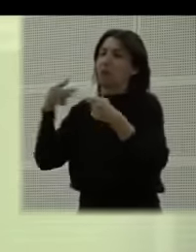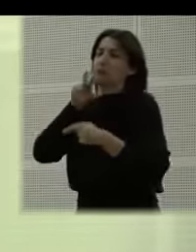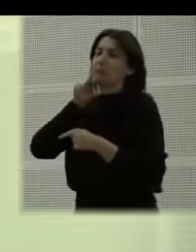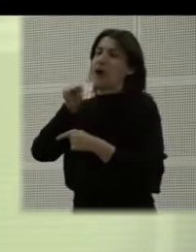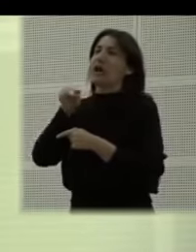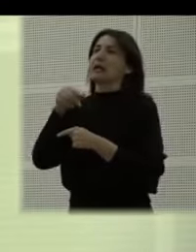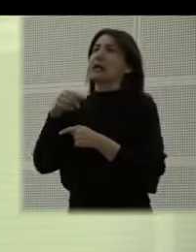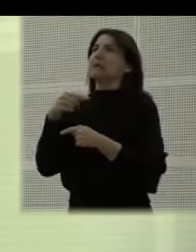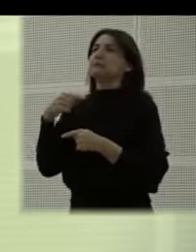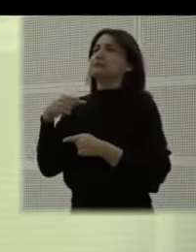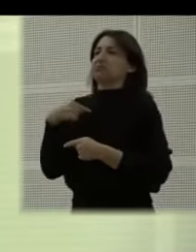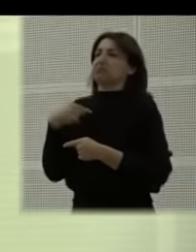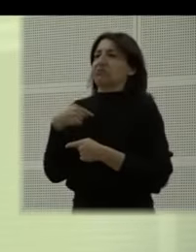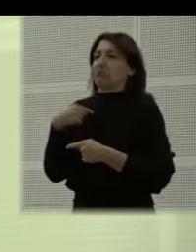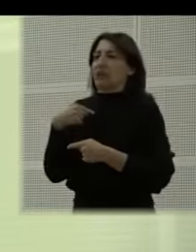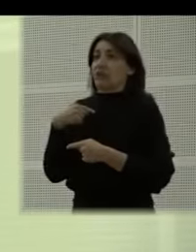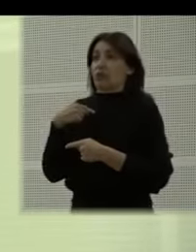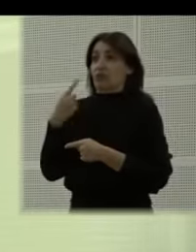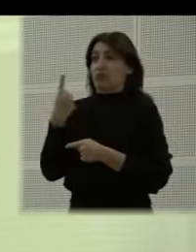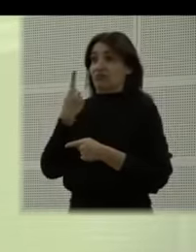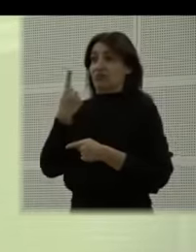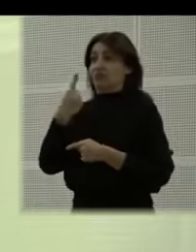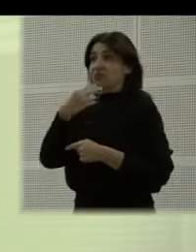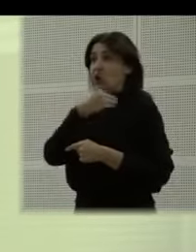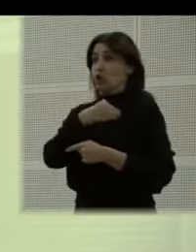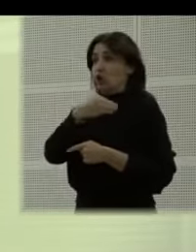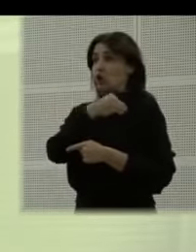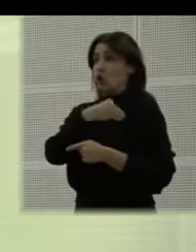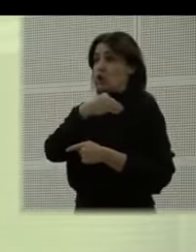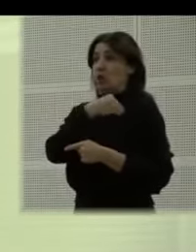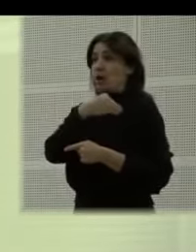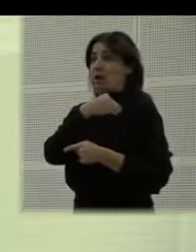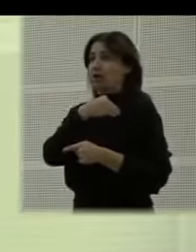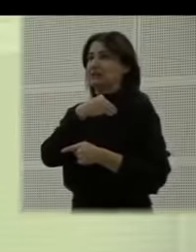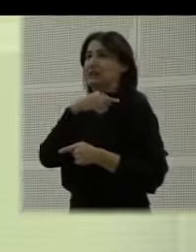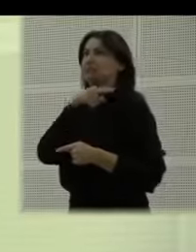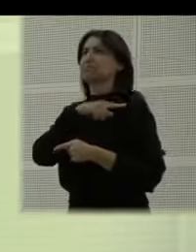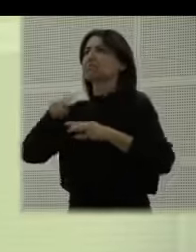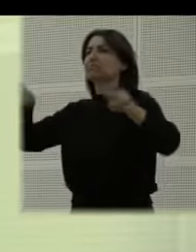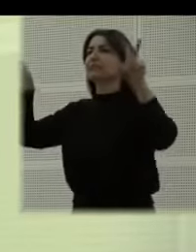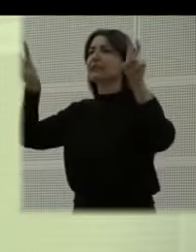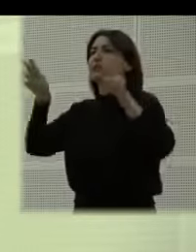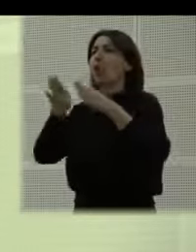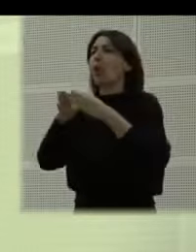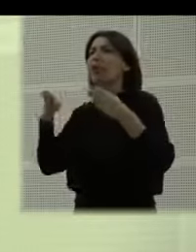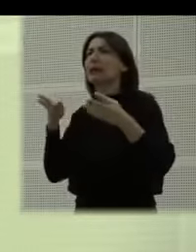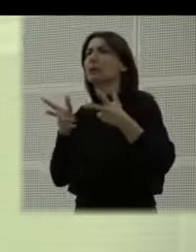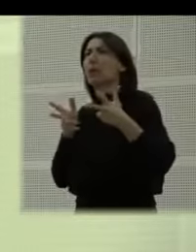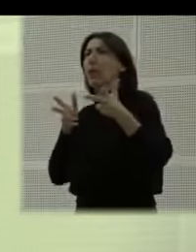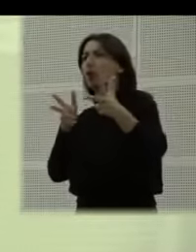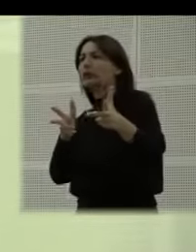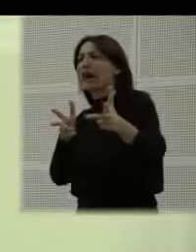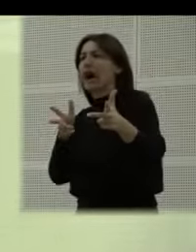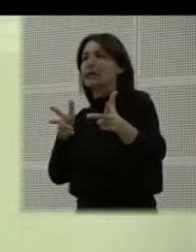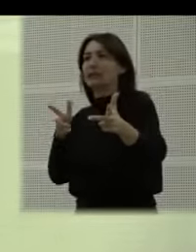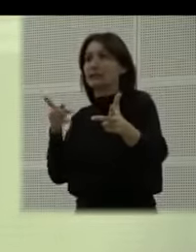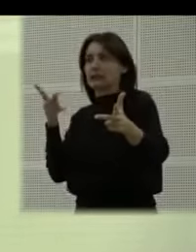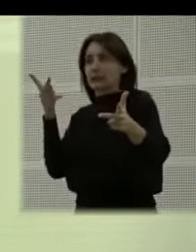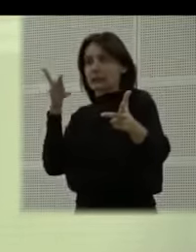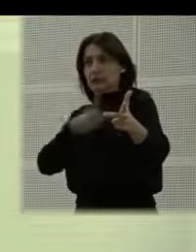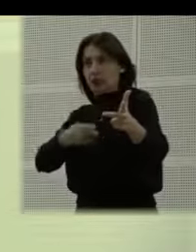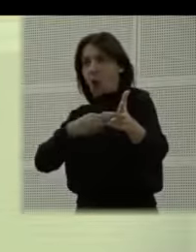Io... Quando mi è stato chiesto che libro portare, è stato per me